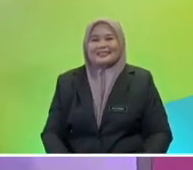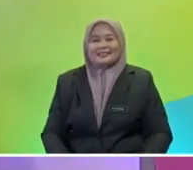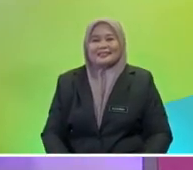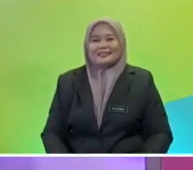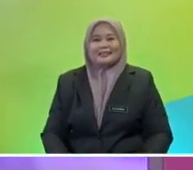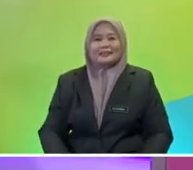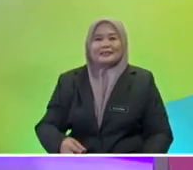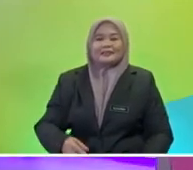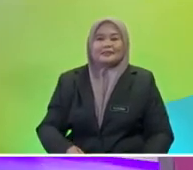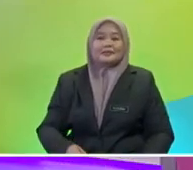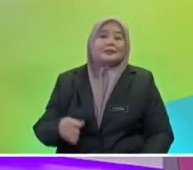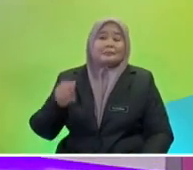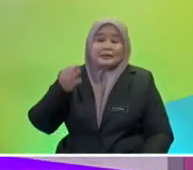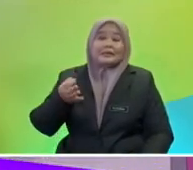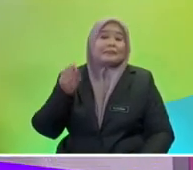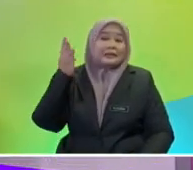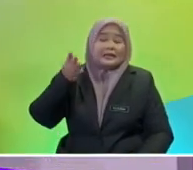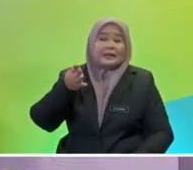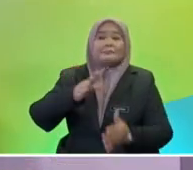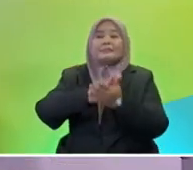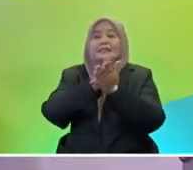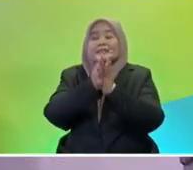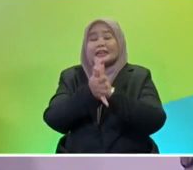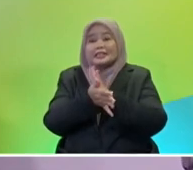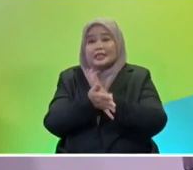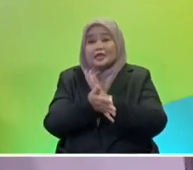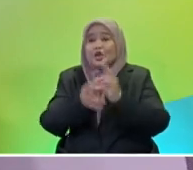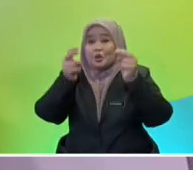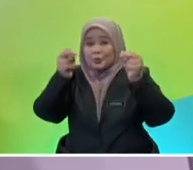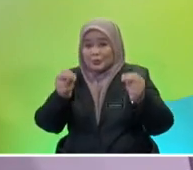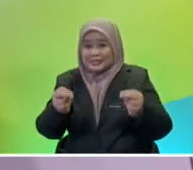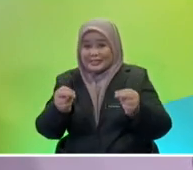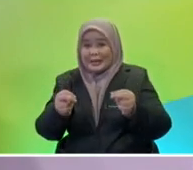bekal menjadi nusa bangsa